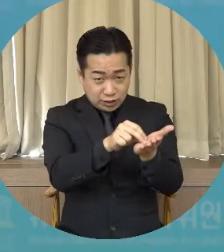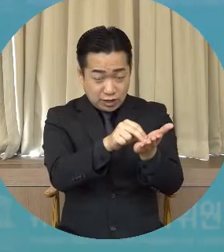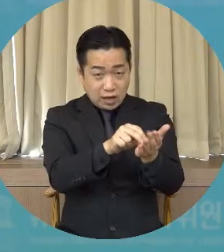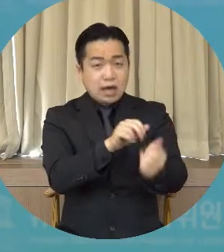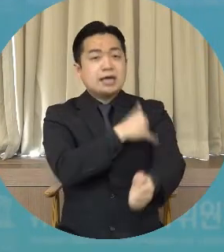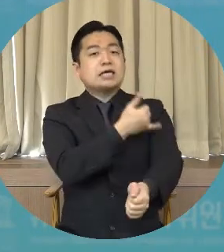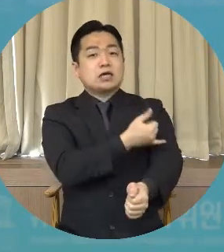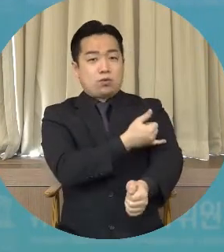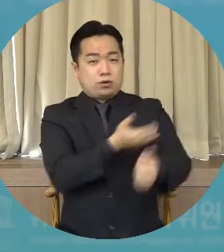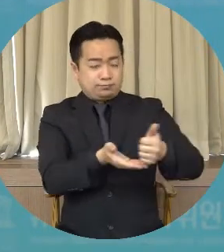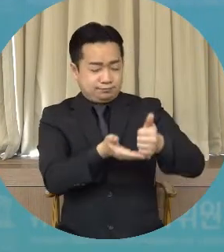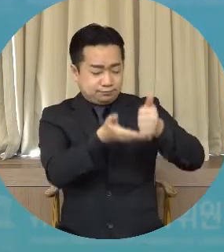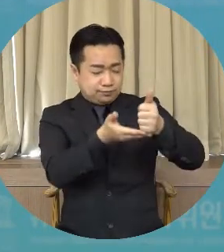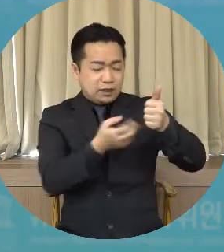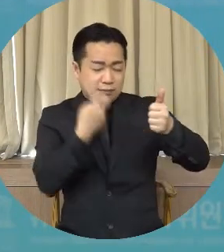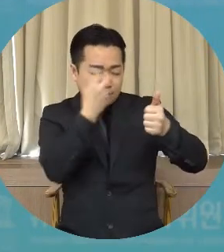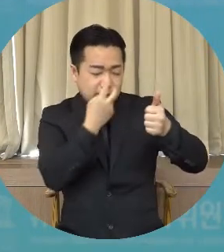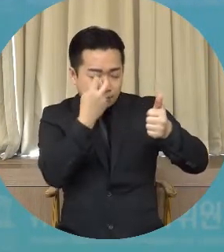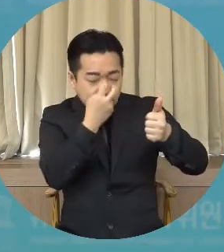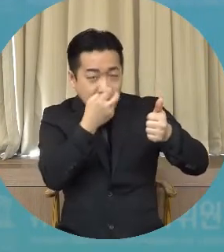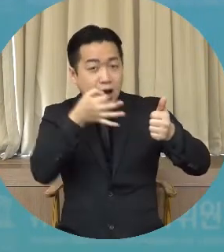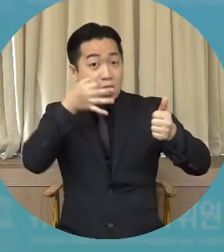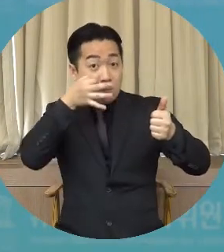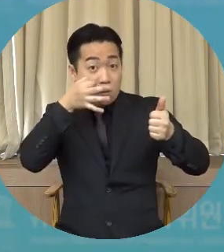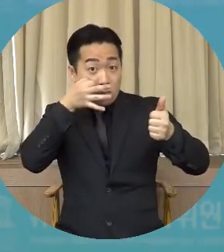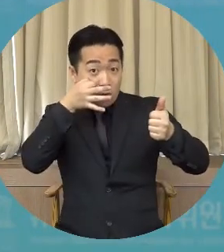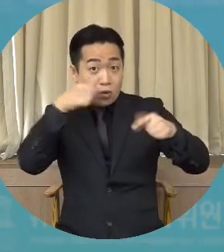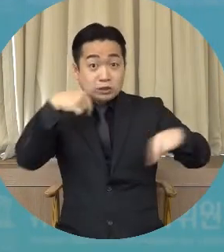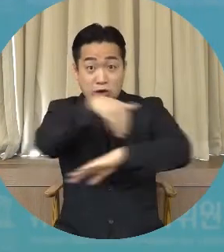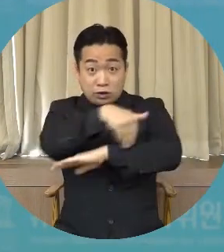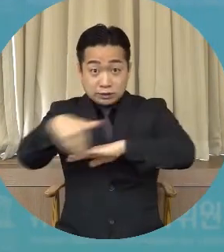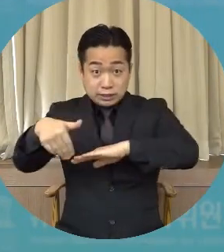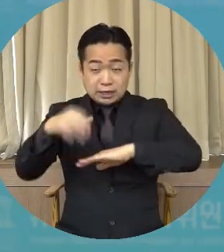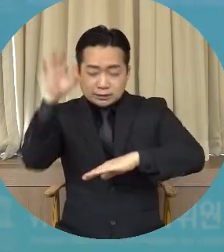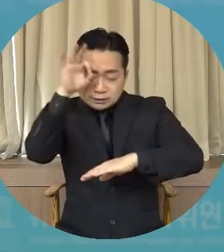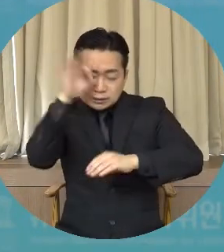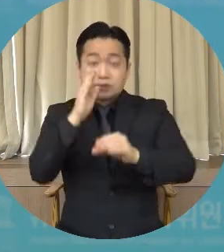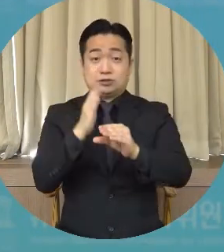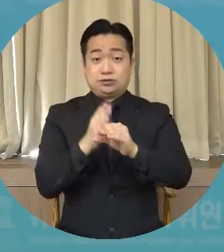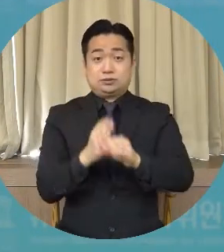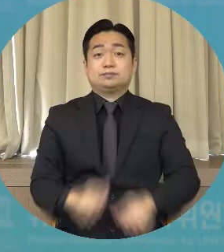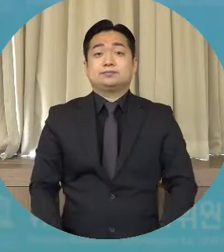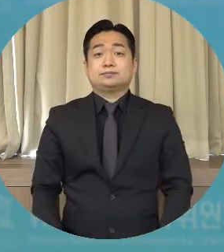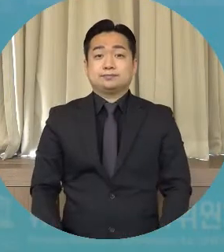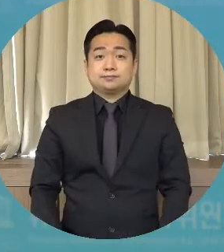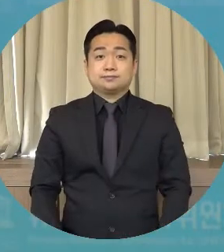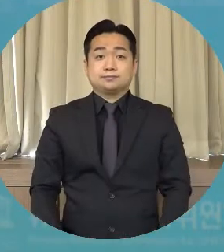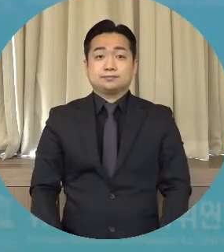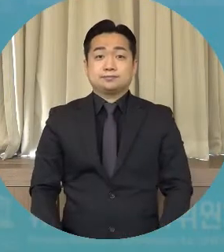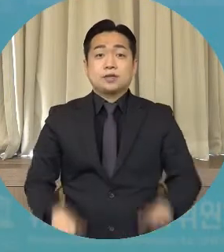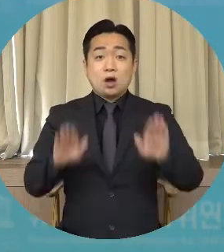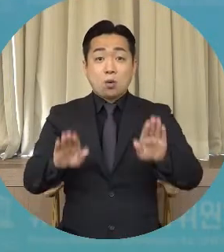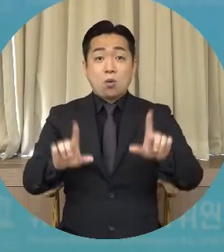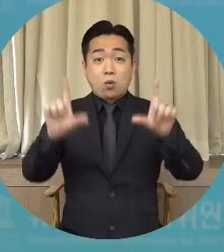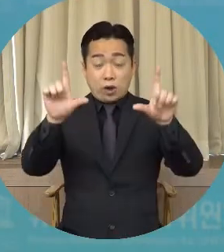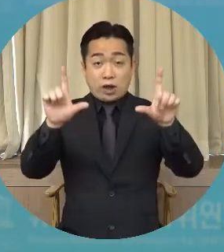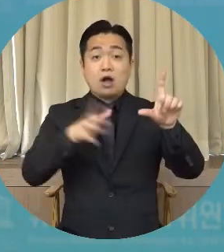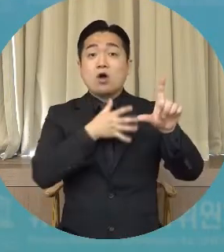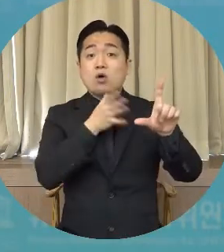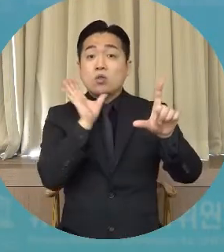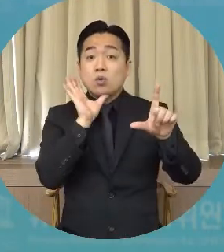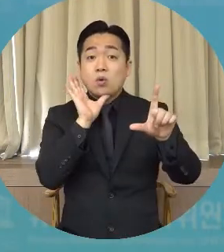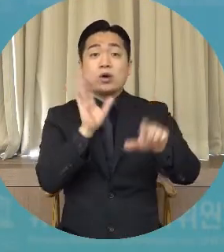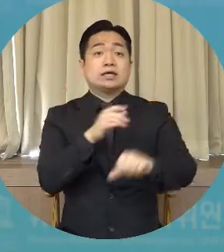감수성으로 조망하면서 정책 대안을 모색하고 있습니다. 올해 노인 인권